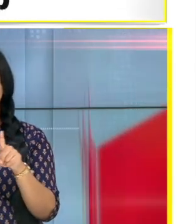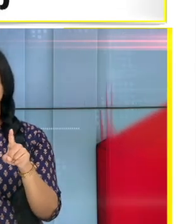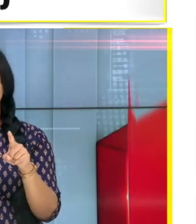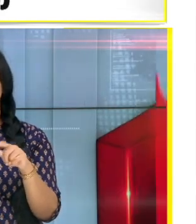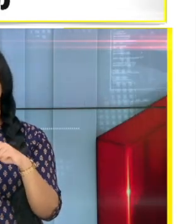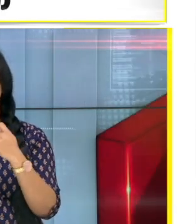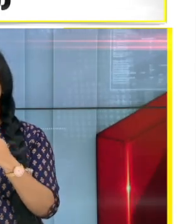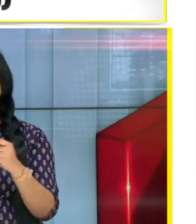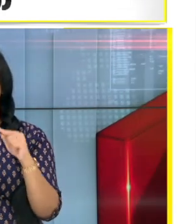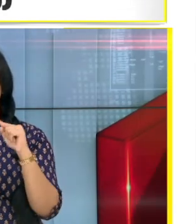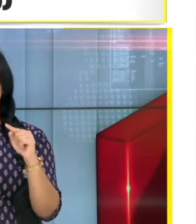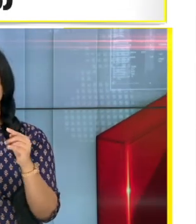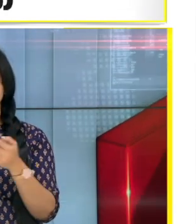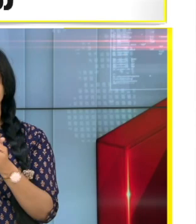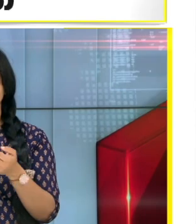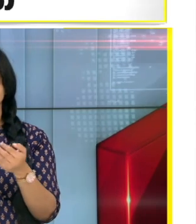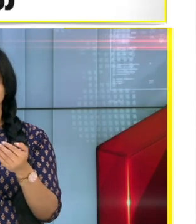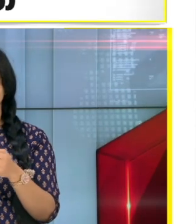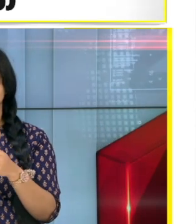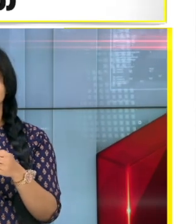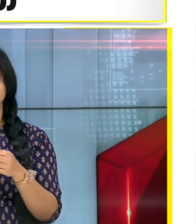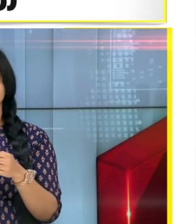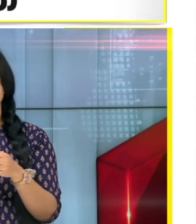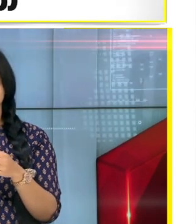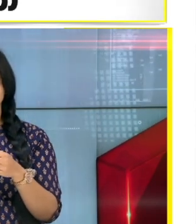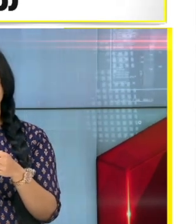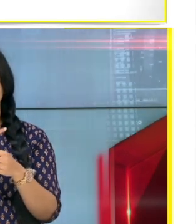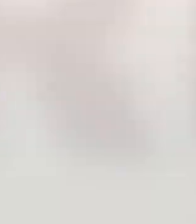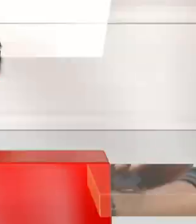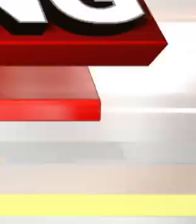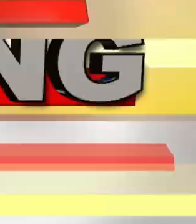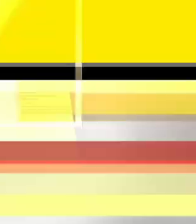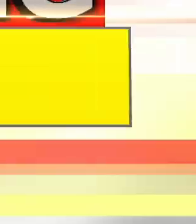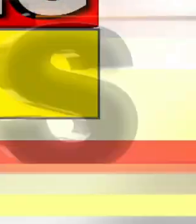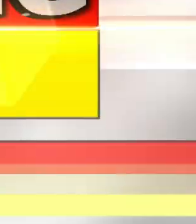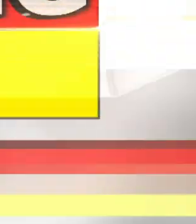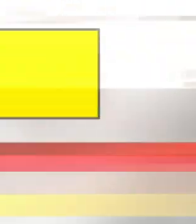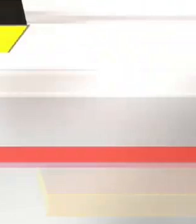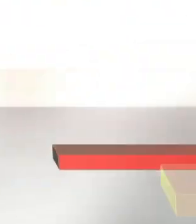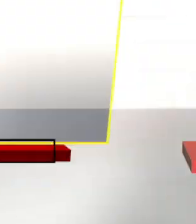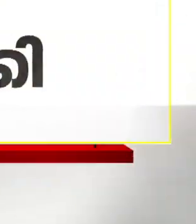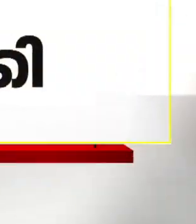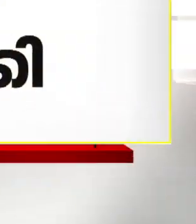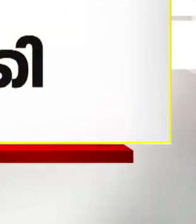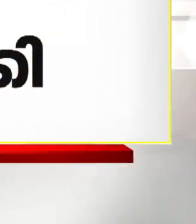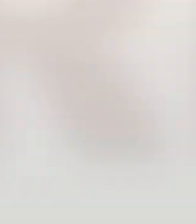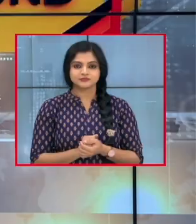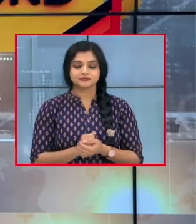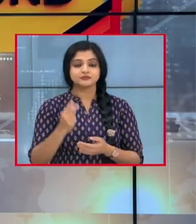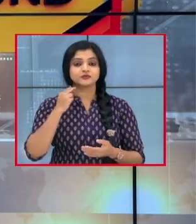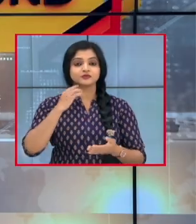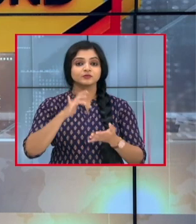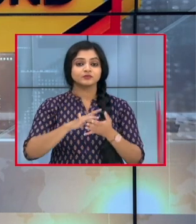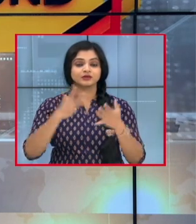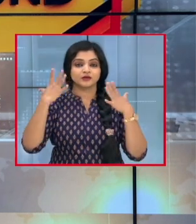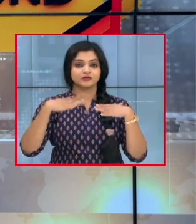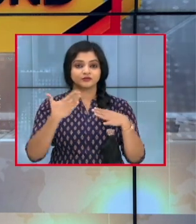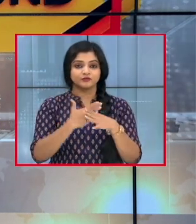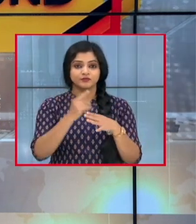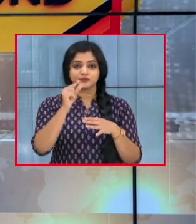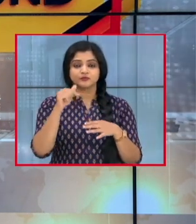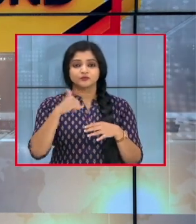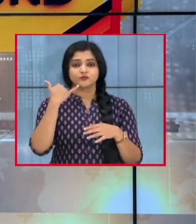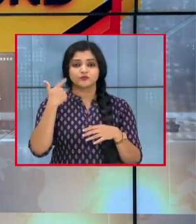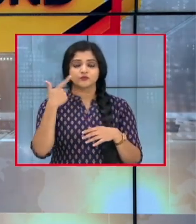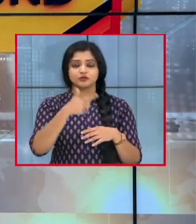അതുകൊണ്ട് തന്നെ ചാൻസലറുടെ തീരുമാനത്തിന് നിയമസാധ്യത ഇല്ലെന്നും ഇപ്പോൾ സിൻഡിക്കേറ്റ് അംഗങ്ങൾ ആരോപിക്കുന്നുണ്ട്. പ്രവിത, ശരി ഗിരീഷ്. തിരുവനന്തപുരത്ത് ആരോഗ്യ